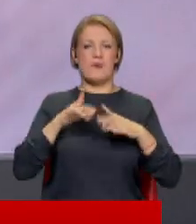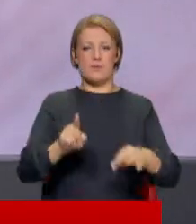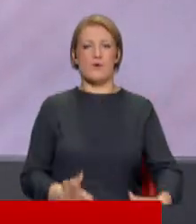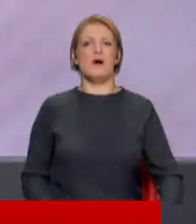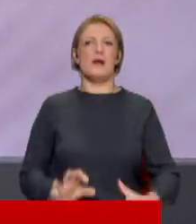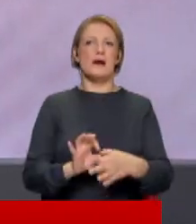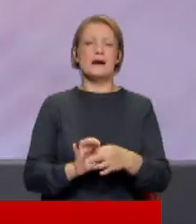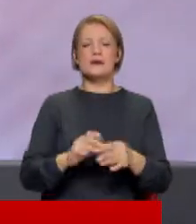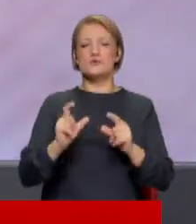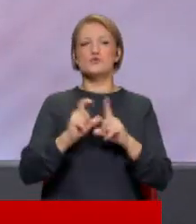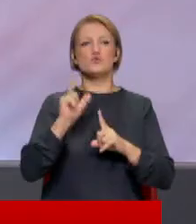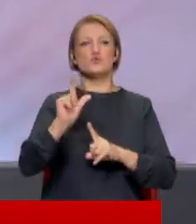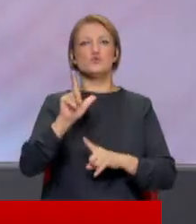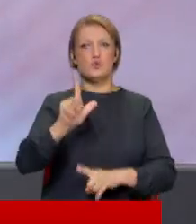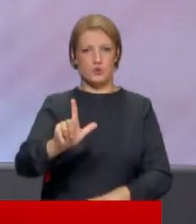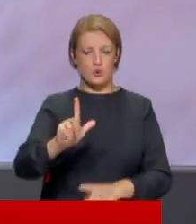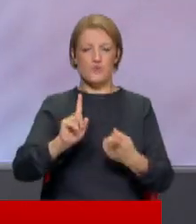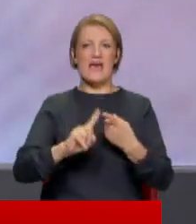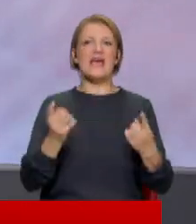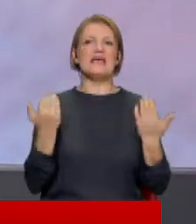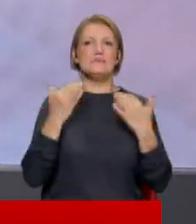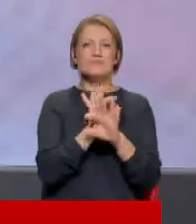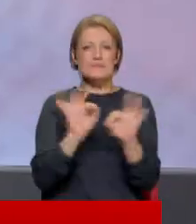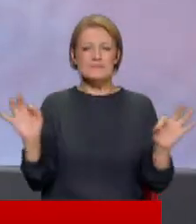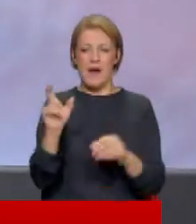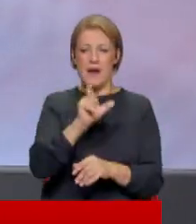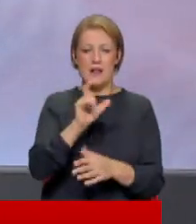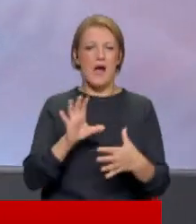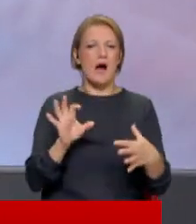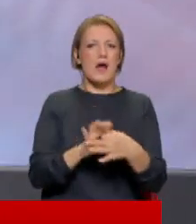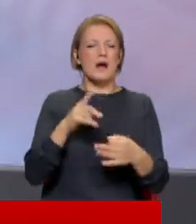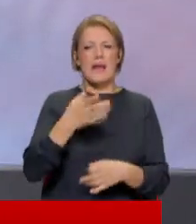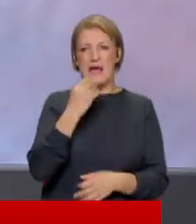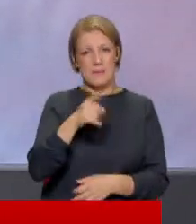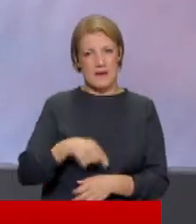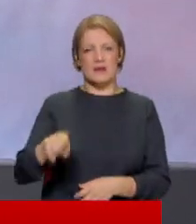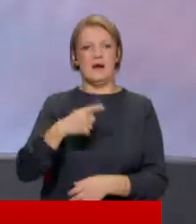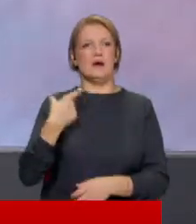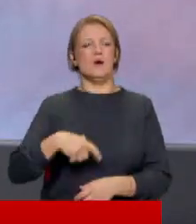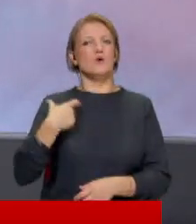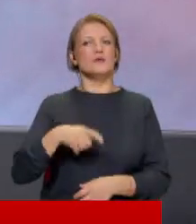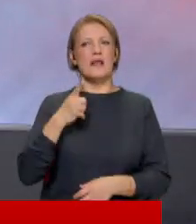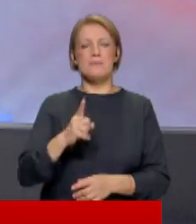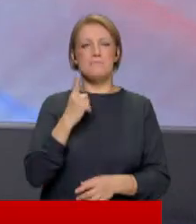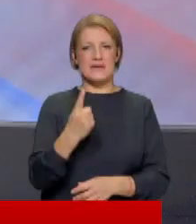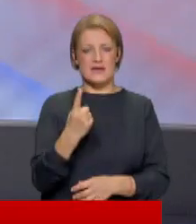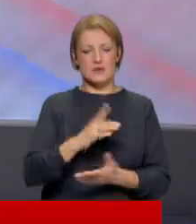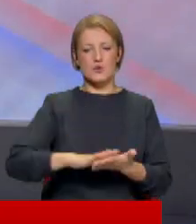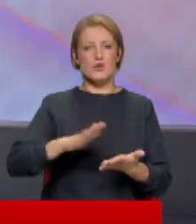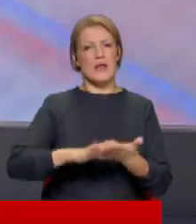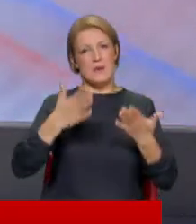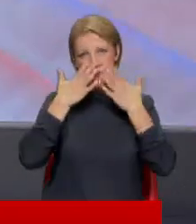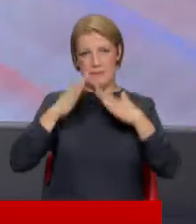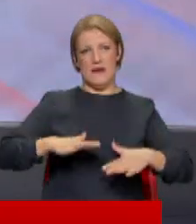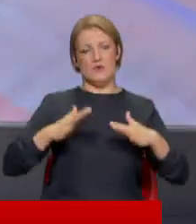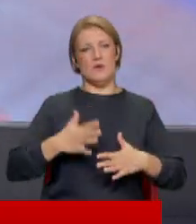konuya dair dul ve yetim aylıkları ile ilgili de emekliler özellikle bir düzenleme